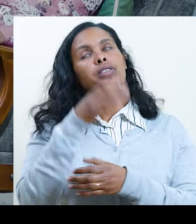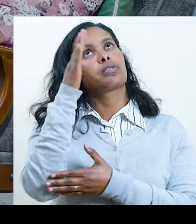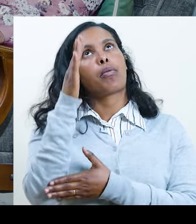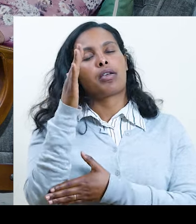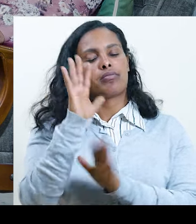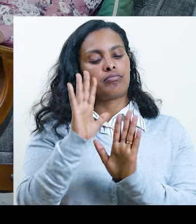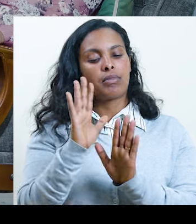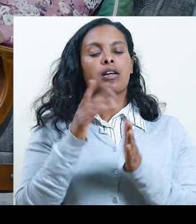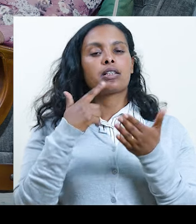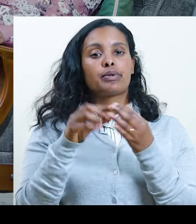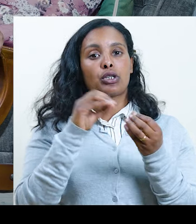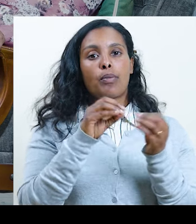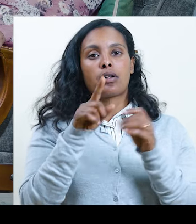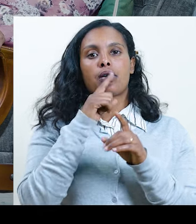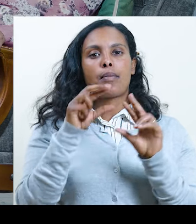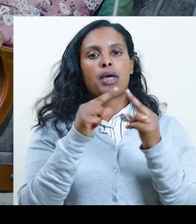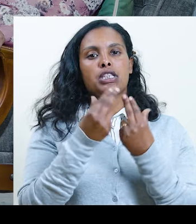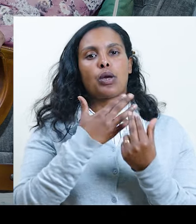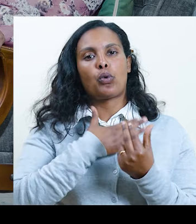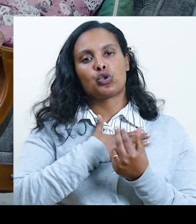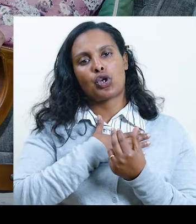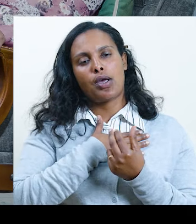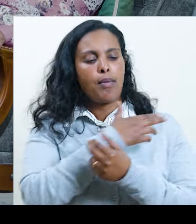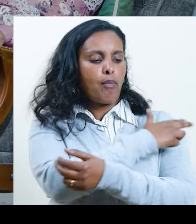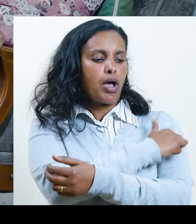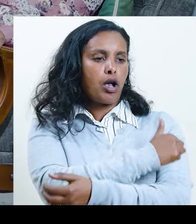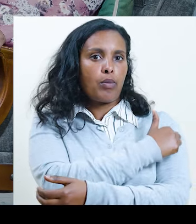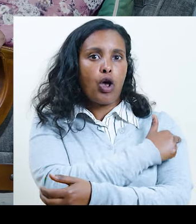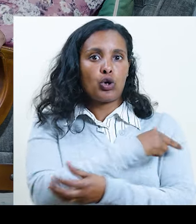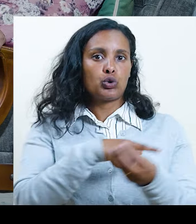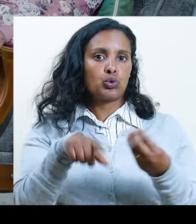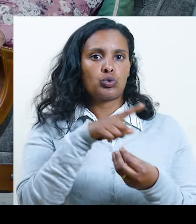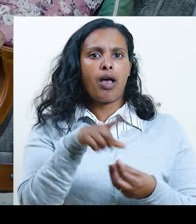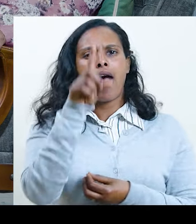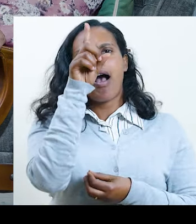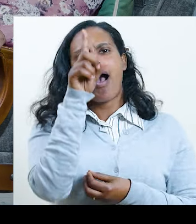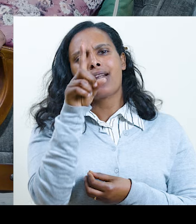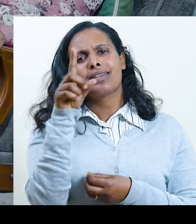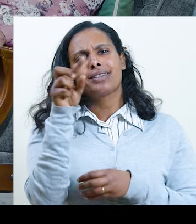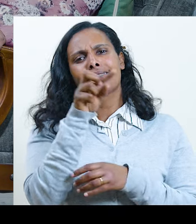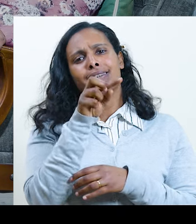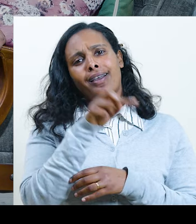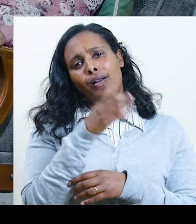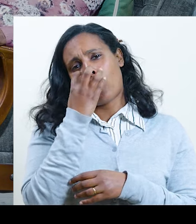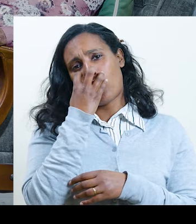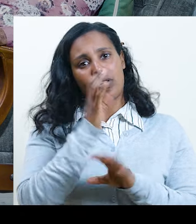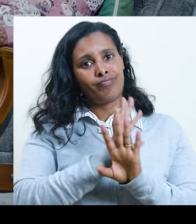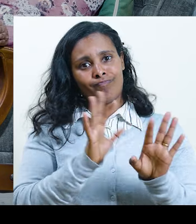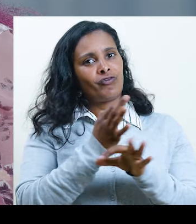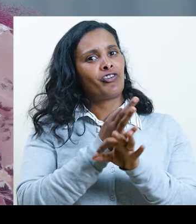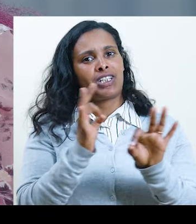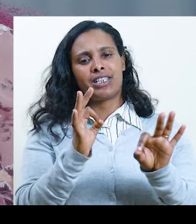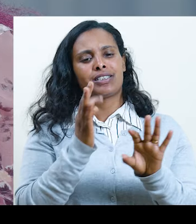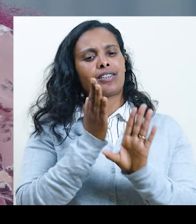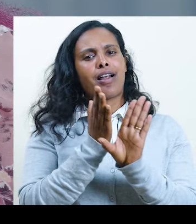ክብሩን ይውሰድ። ከዛ በተጨማሪ ቤተሰቦቼ በህክምና ዙሪያ አንድ ቀን ፊታቸውን